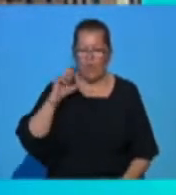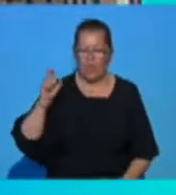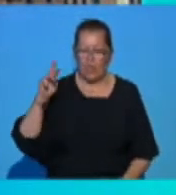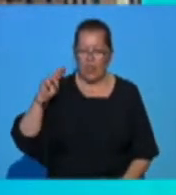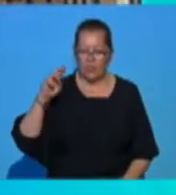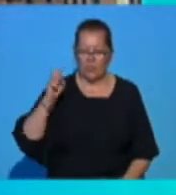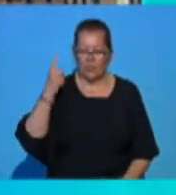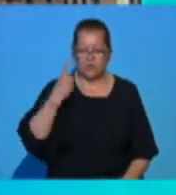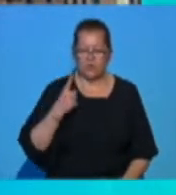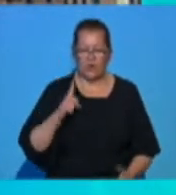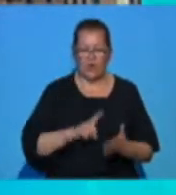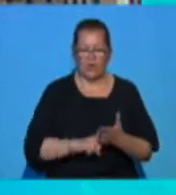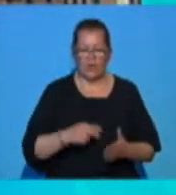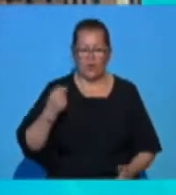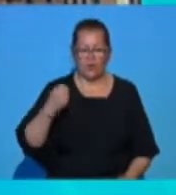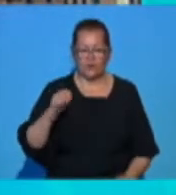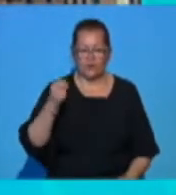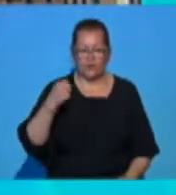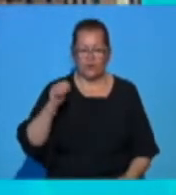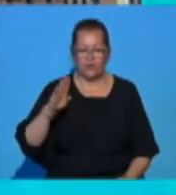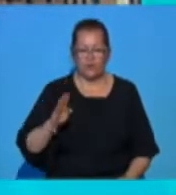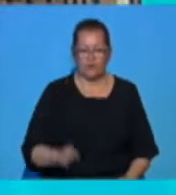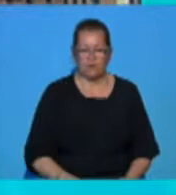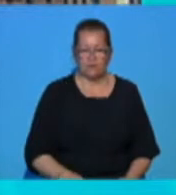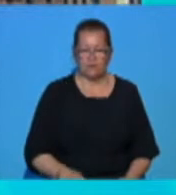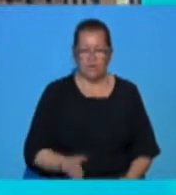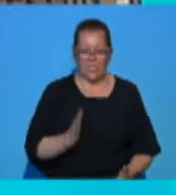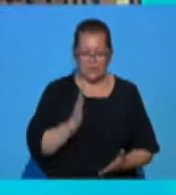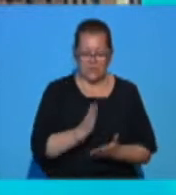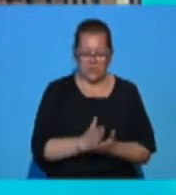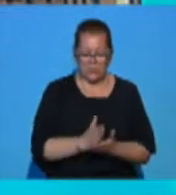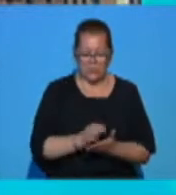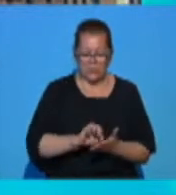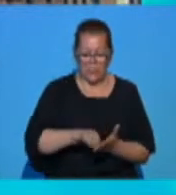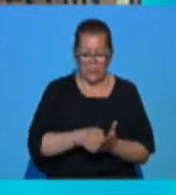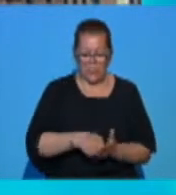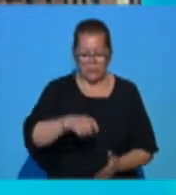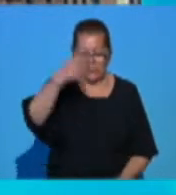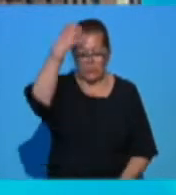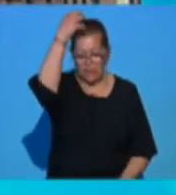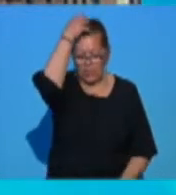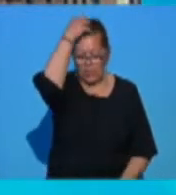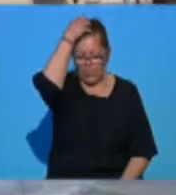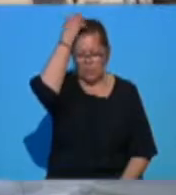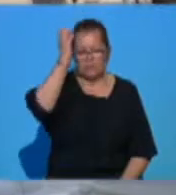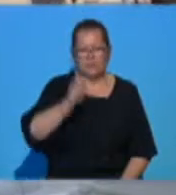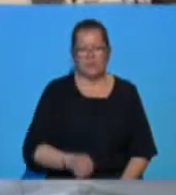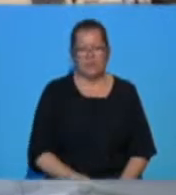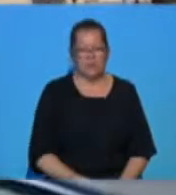anul 1885 prin înalt decret regal.